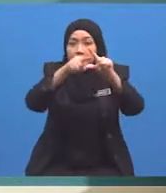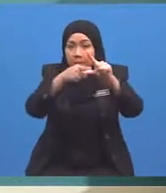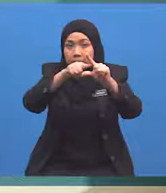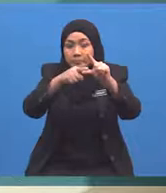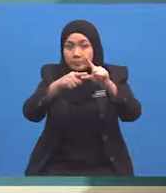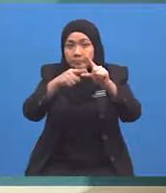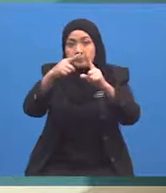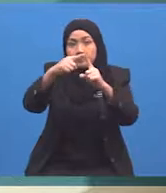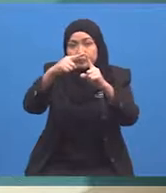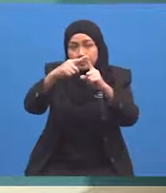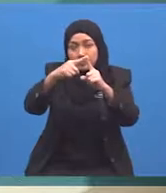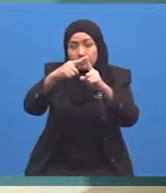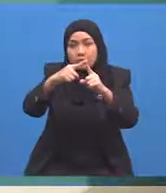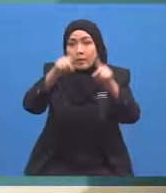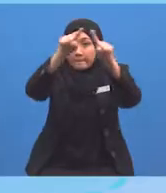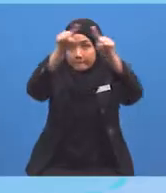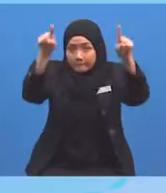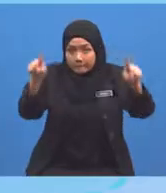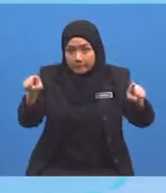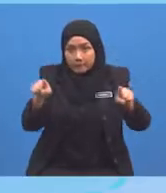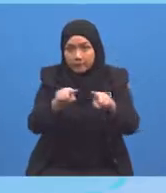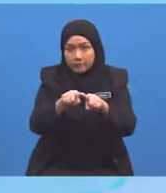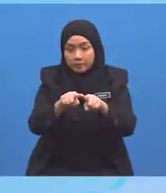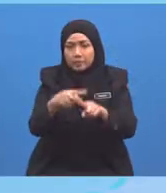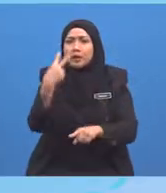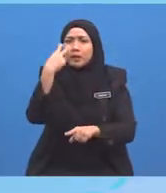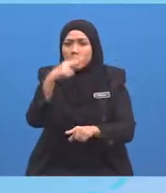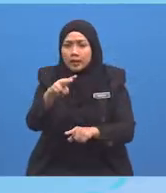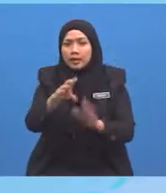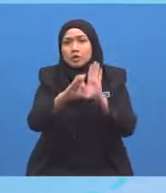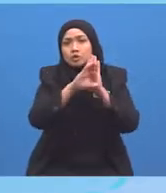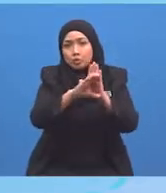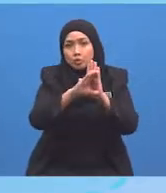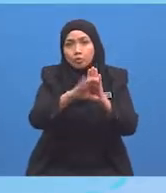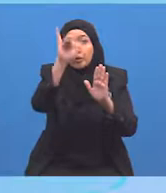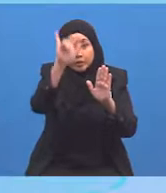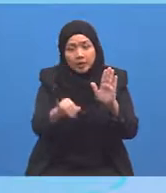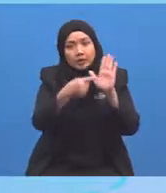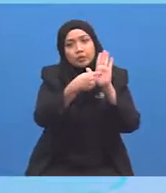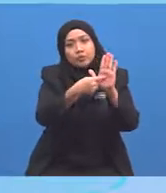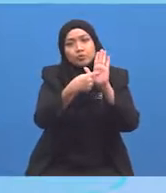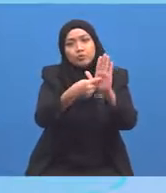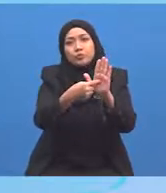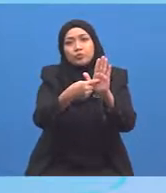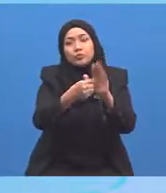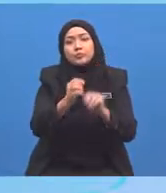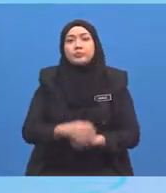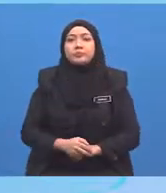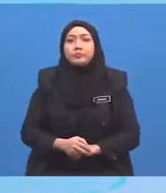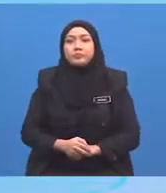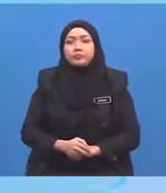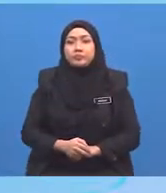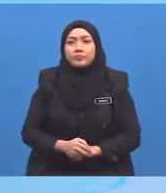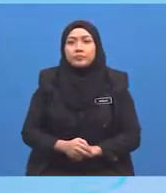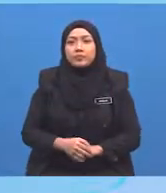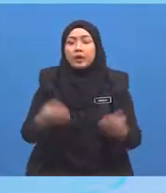dan pepenjuru poligon. Jom lihat contoh ini. Raja menunjukkan